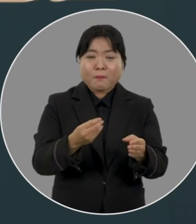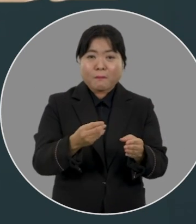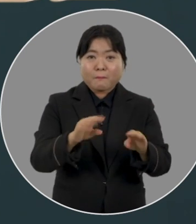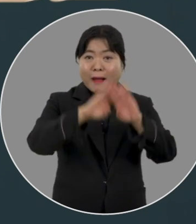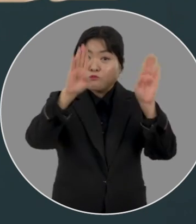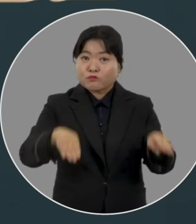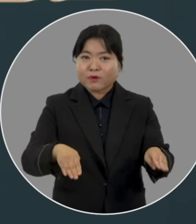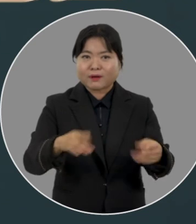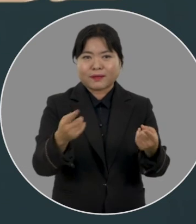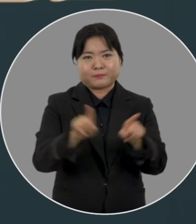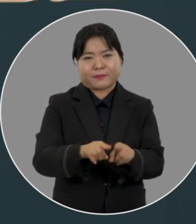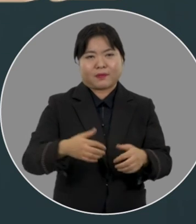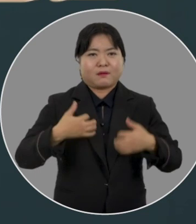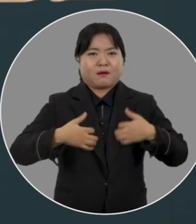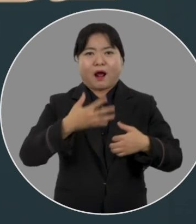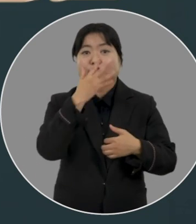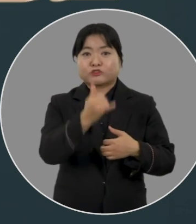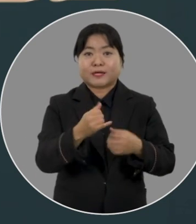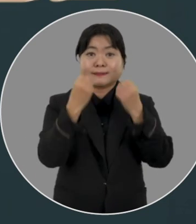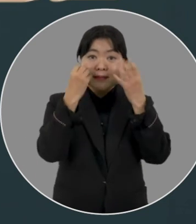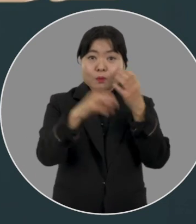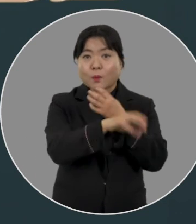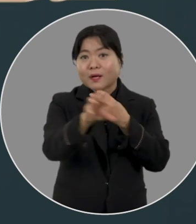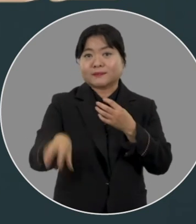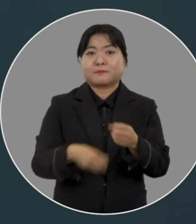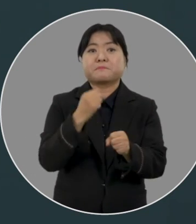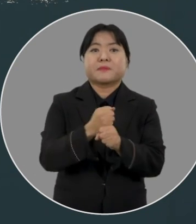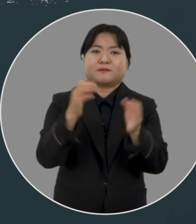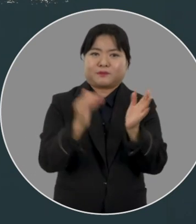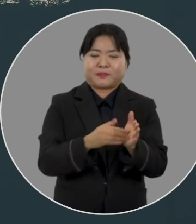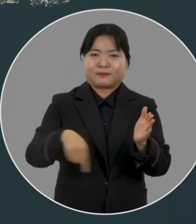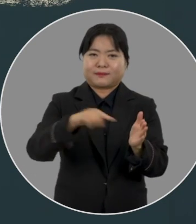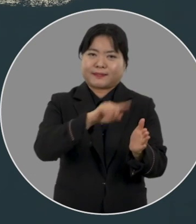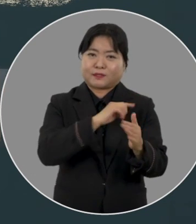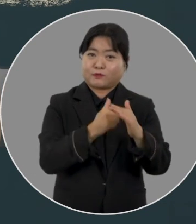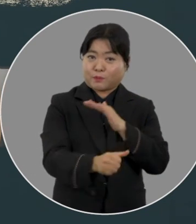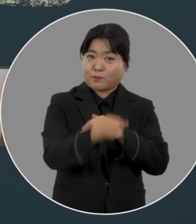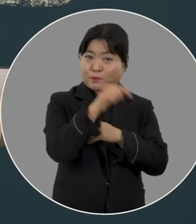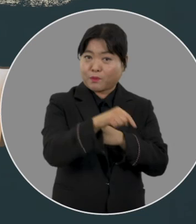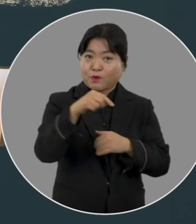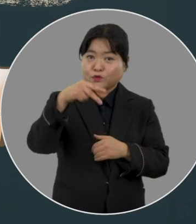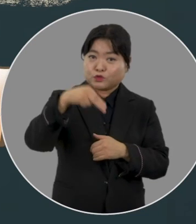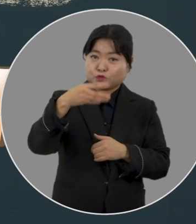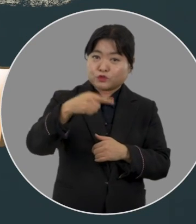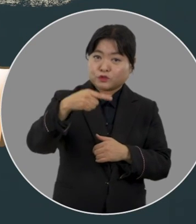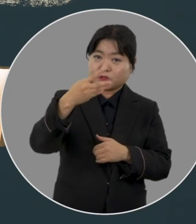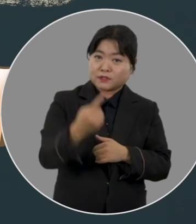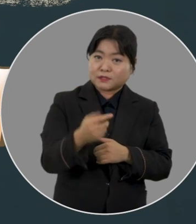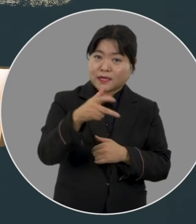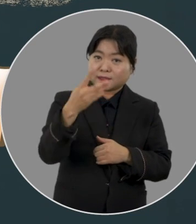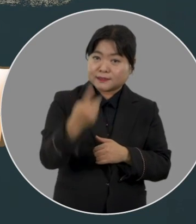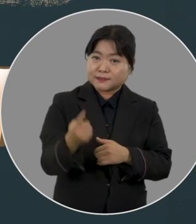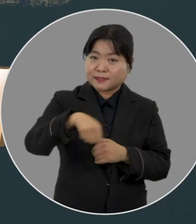향유할 수 있도록 새로운 컨셉의 공간들을 만들었습니다. 그 가운데 가장 대표적인 게 슈투트가르트에 있는